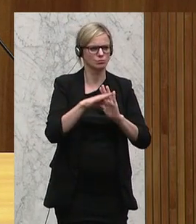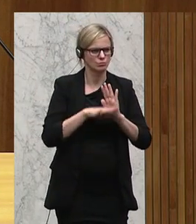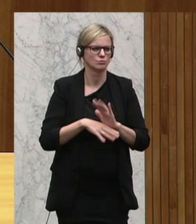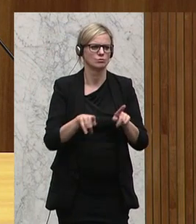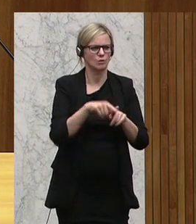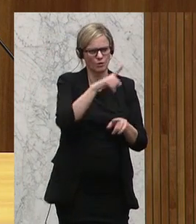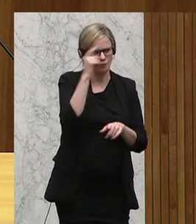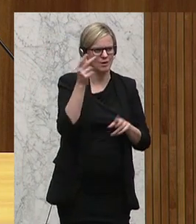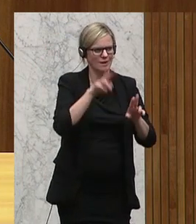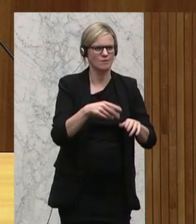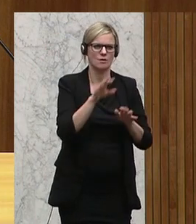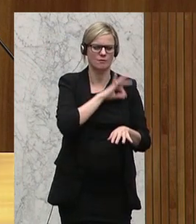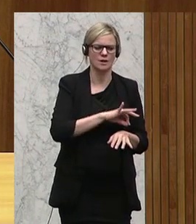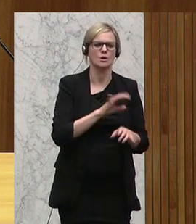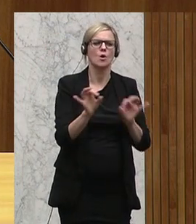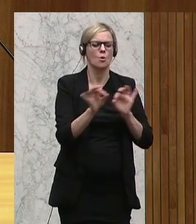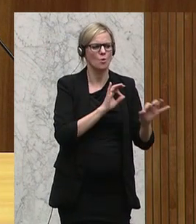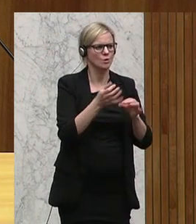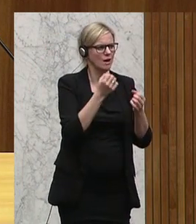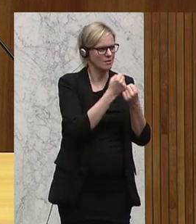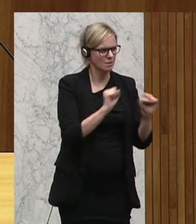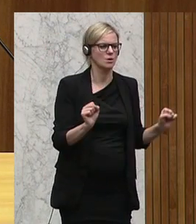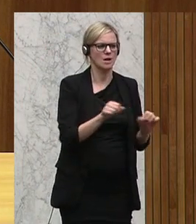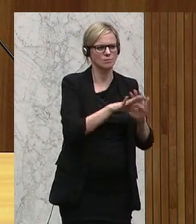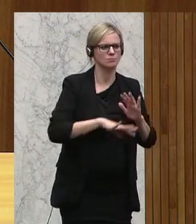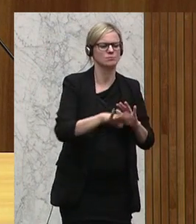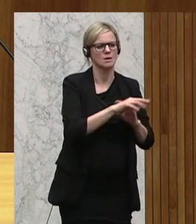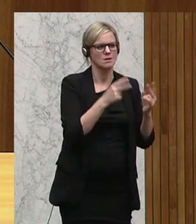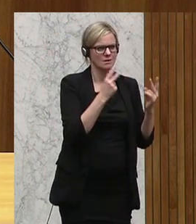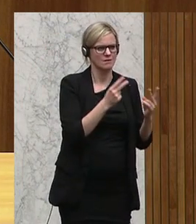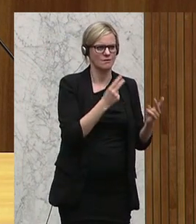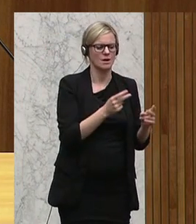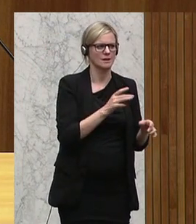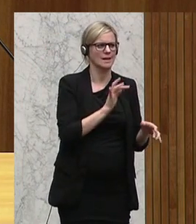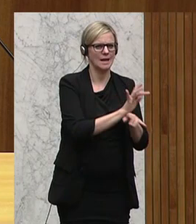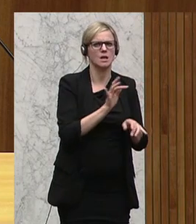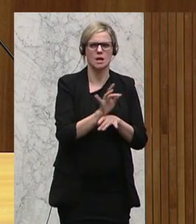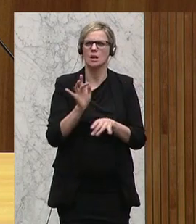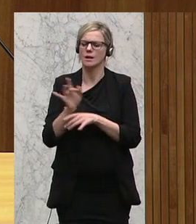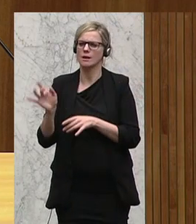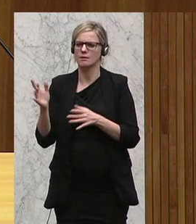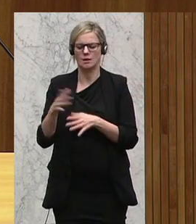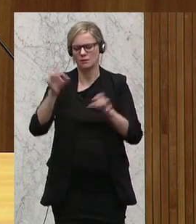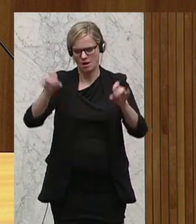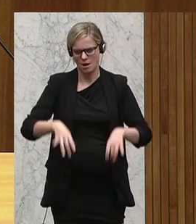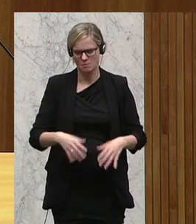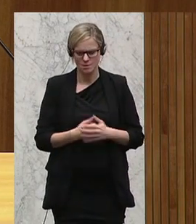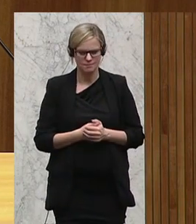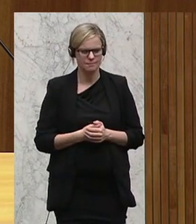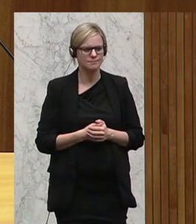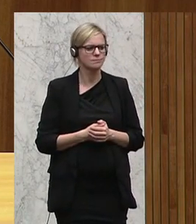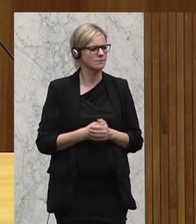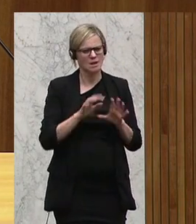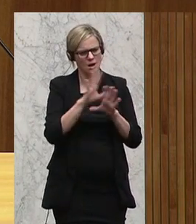Gepflogenheiten, völkerrechtlichen Verpflichtungen oder demokratischen Grundwerten der Republik Österreich zuwiderlaufen. Da ist das alles drinnen eine wesentliche Sache.